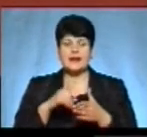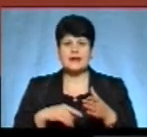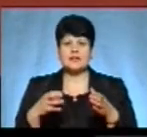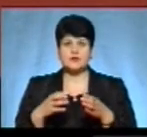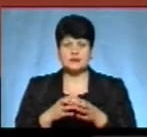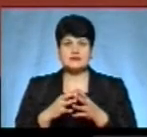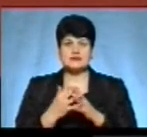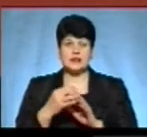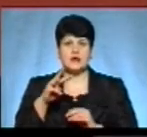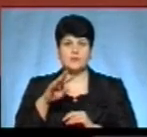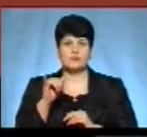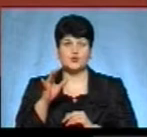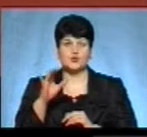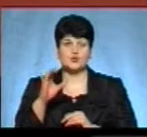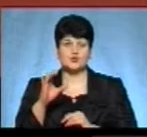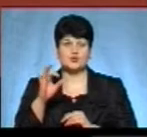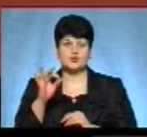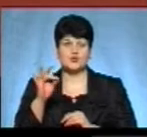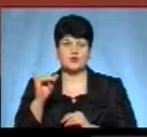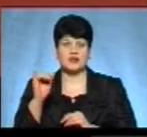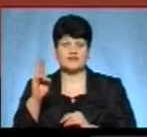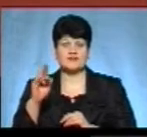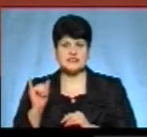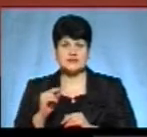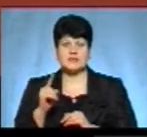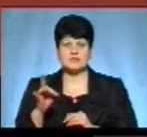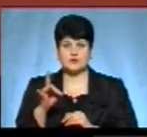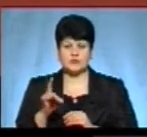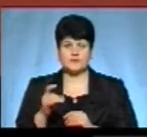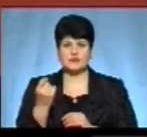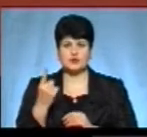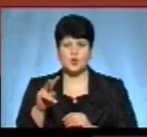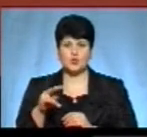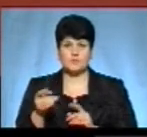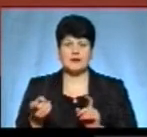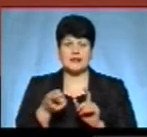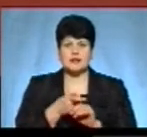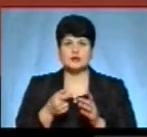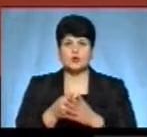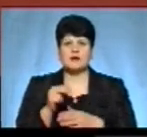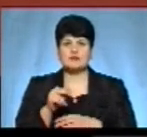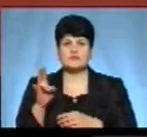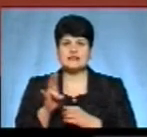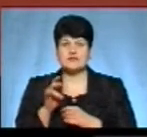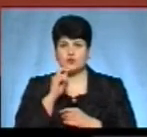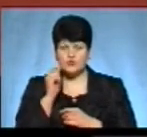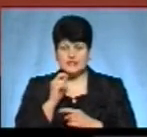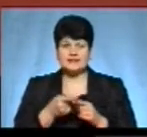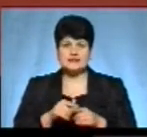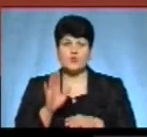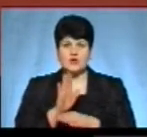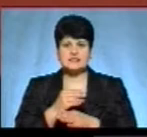села Мусорівці з Баразького району 11 лютого приєдналася до Православної церкви України. Відповідний указ